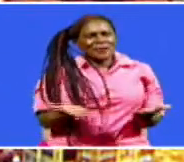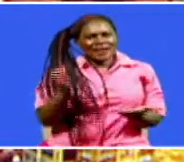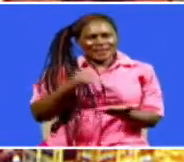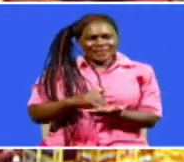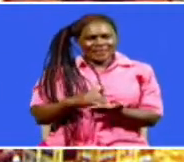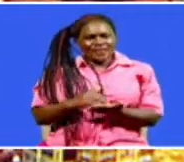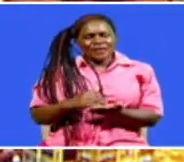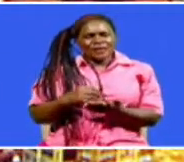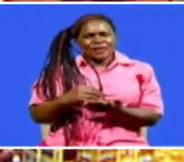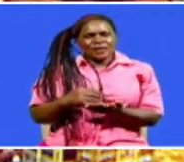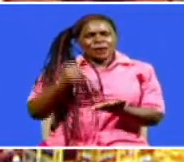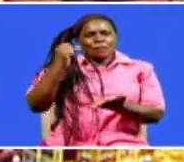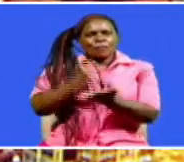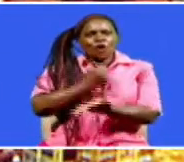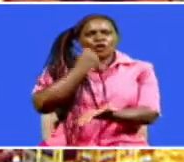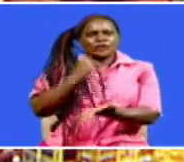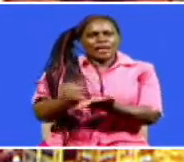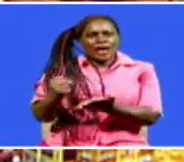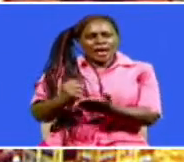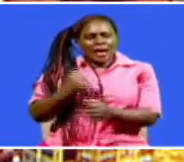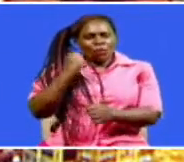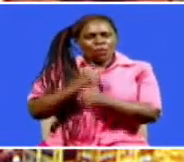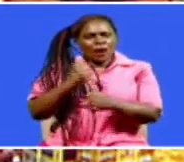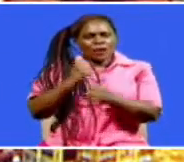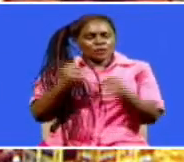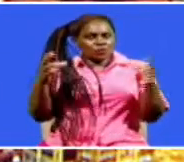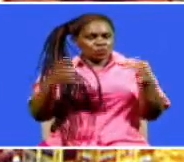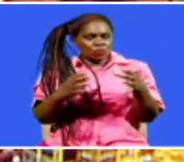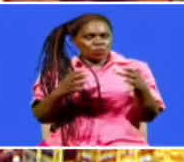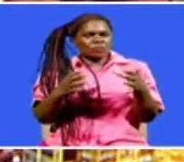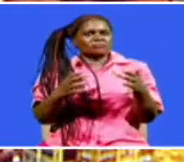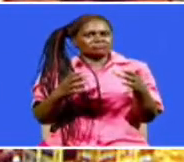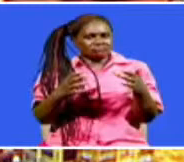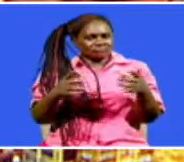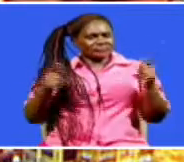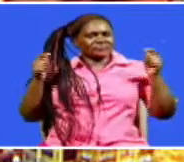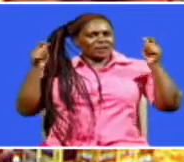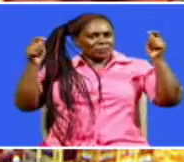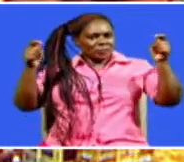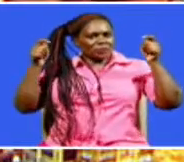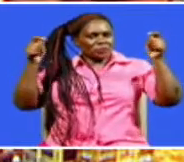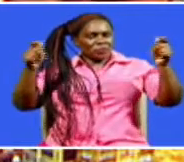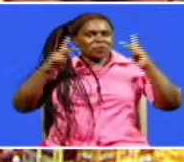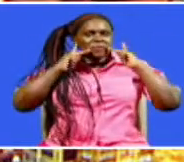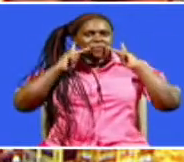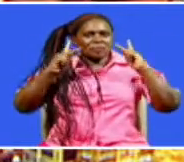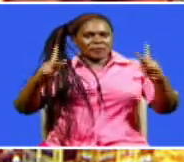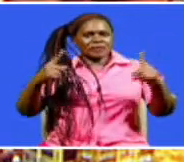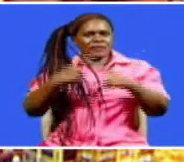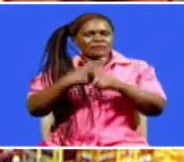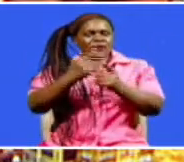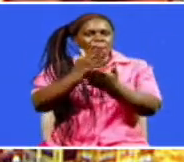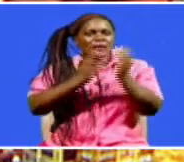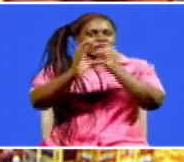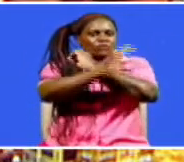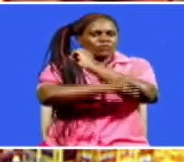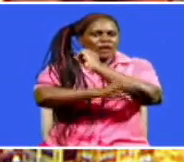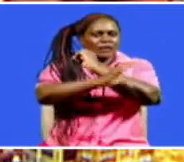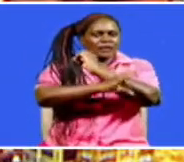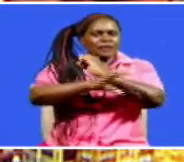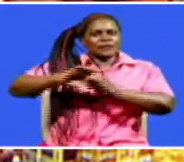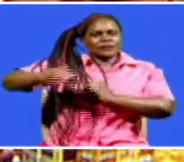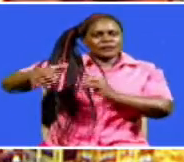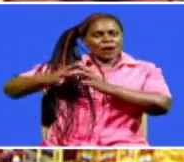Watazamaji, wafanyikazi wa shirika la serikali la posta Kenya wamefanya maandamano ya amani sehemu tofauti za nchi ikiwemo